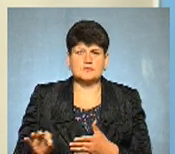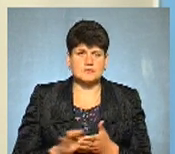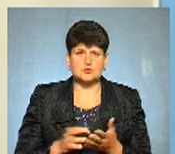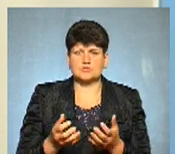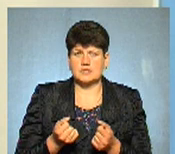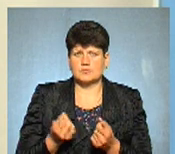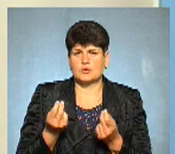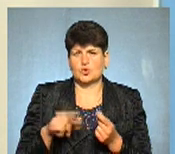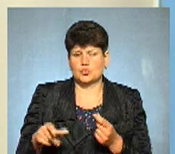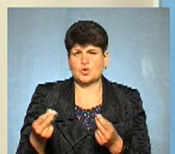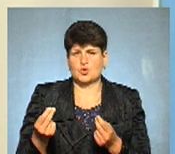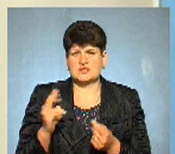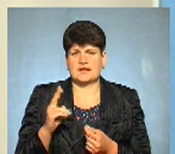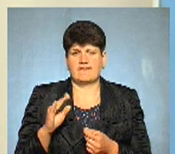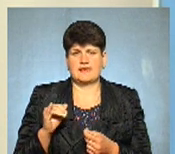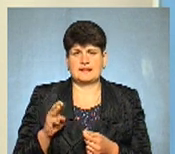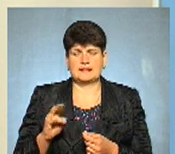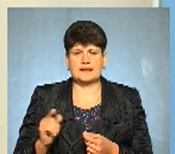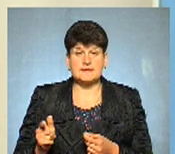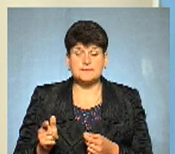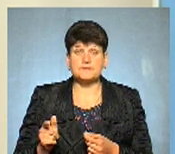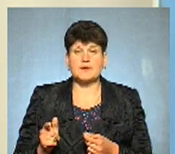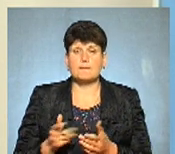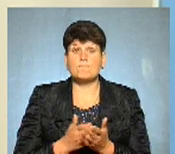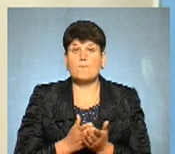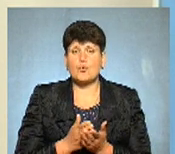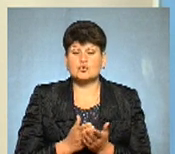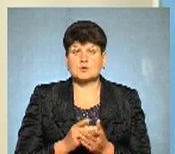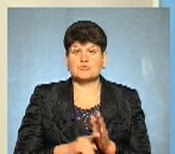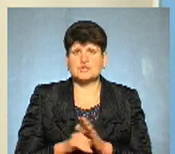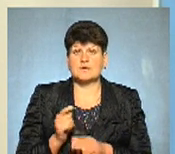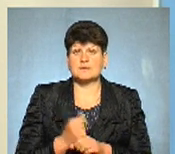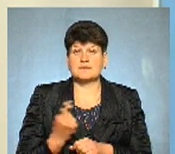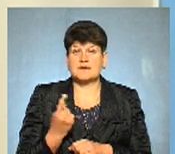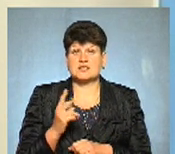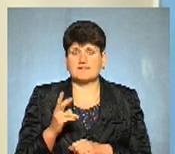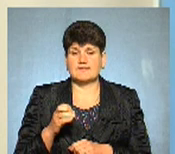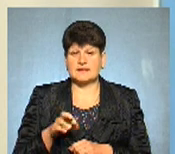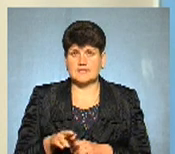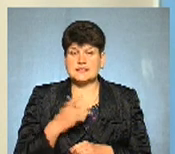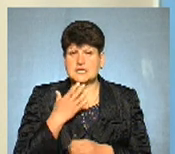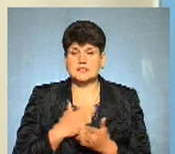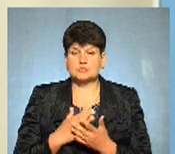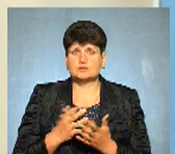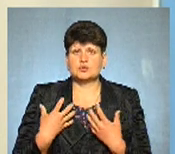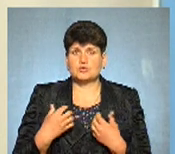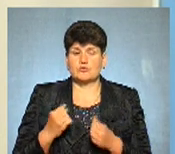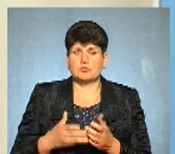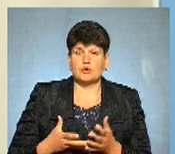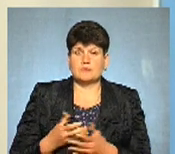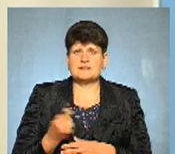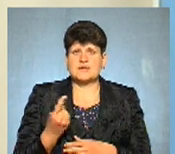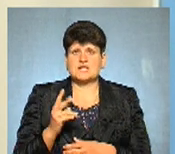люди кошти за квітень. Тому що, скажімо, послуга діє з 1 квітня. Національна служба здоров'я буде оплачувати з 1